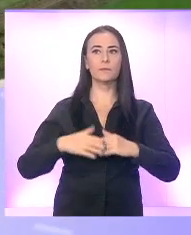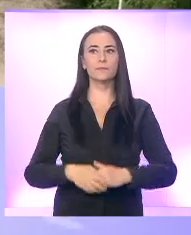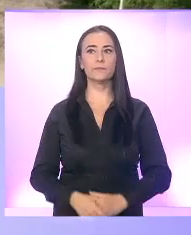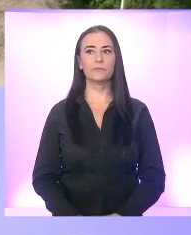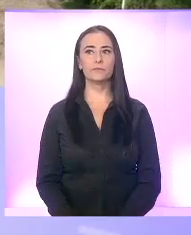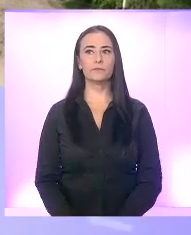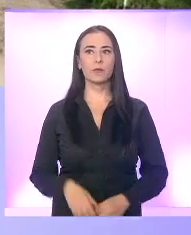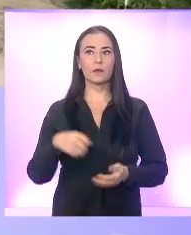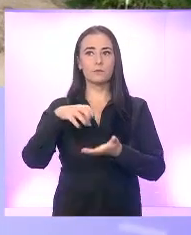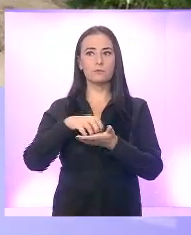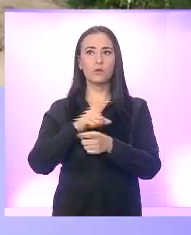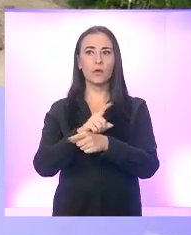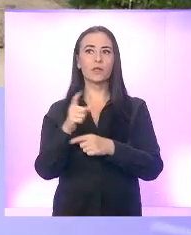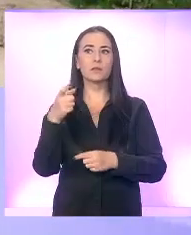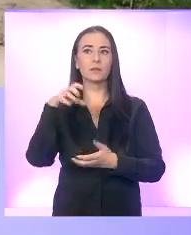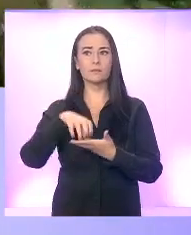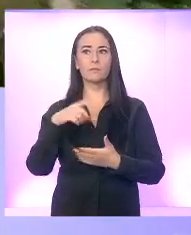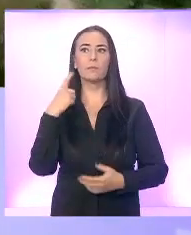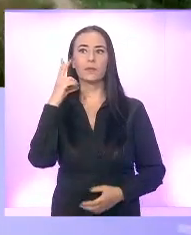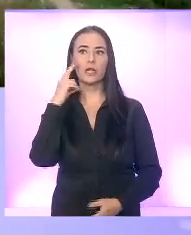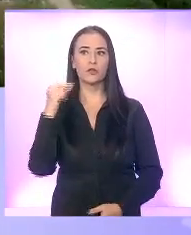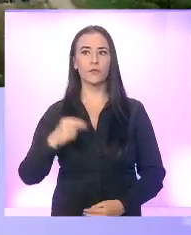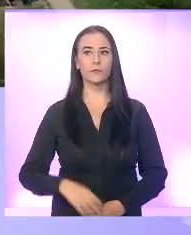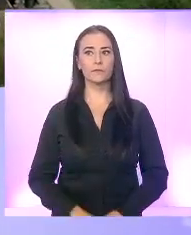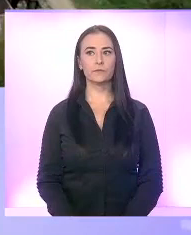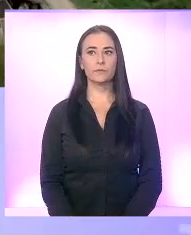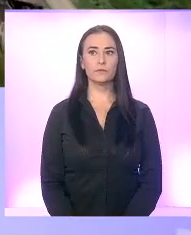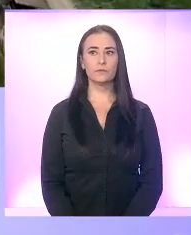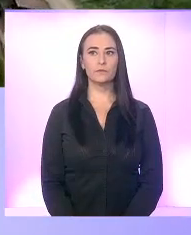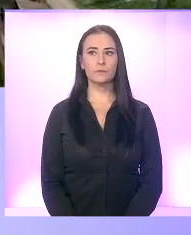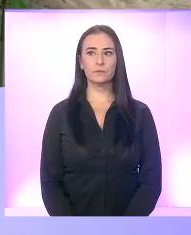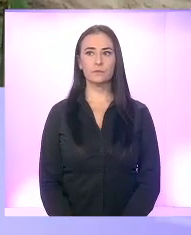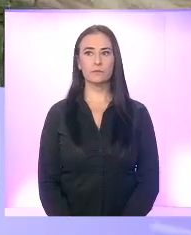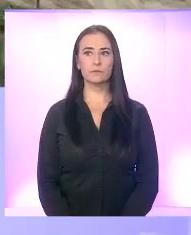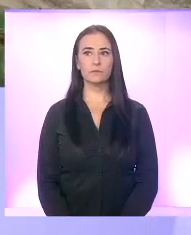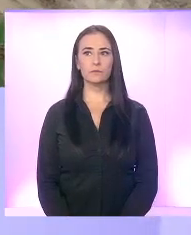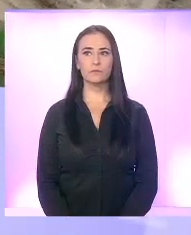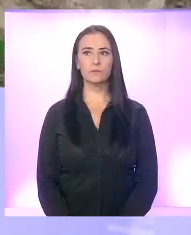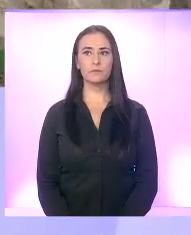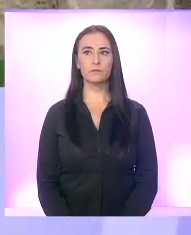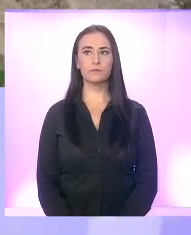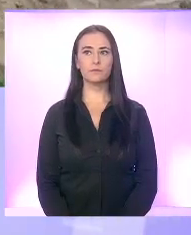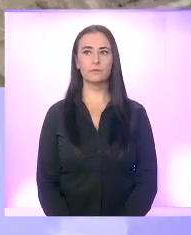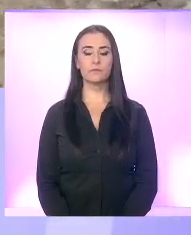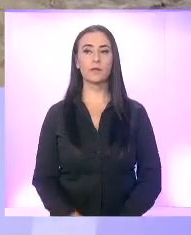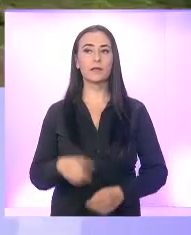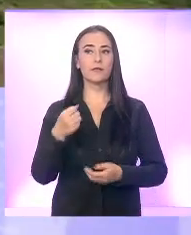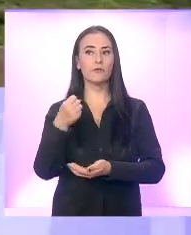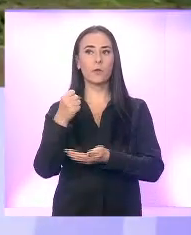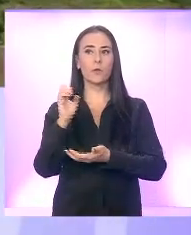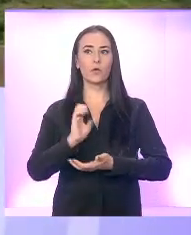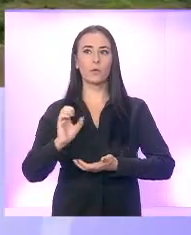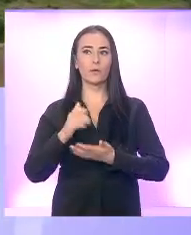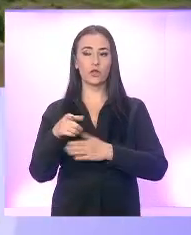ferate Brașov-Sighișoara costă peste 1 miliard de euro, dintre care mare parte din bani sunt fonduri europene. Acesta este cel mai